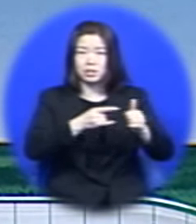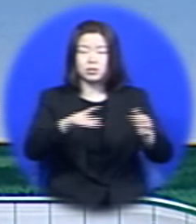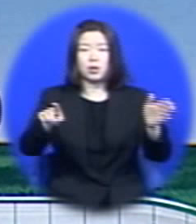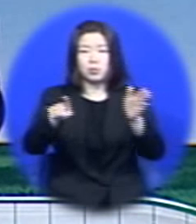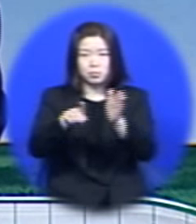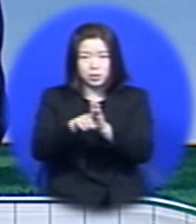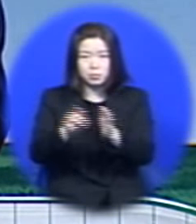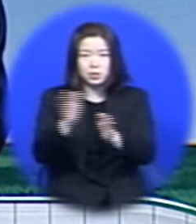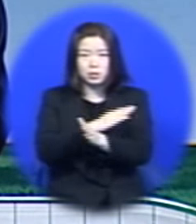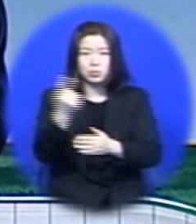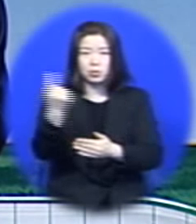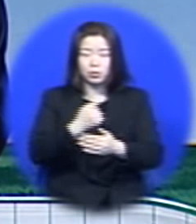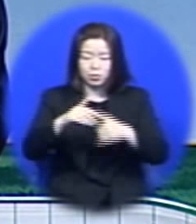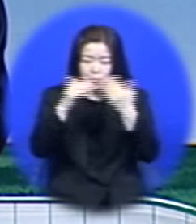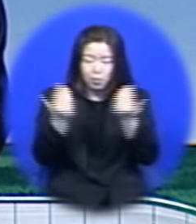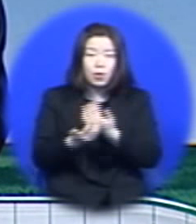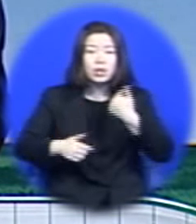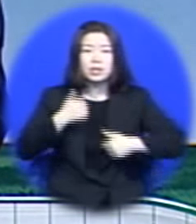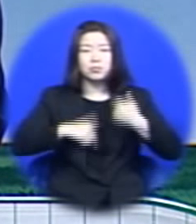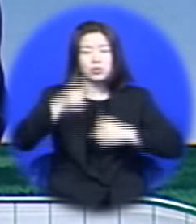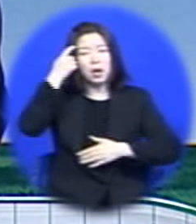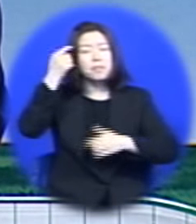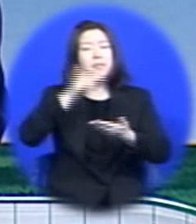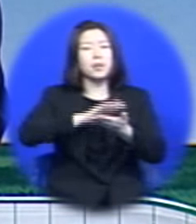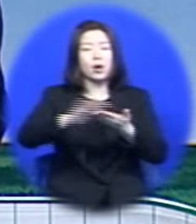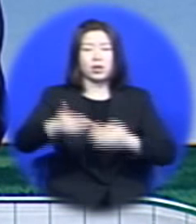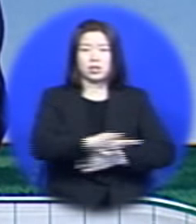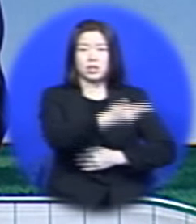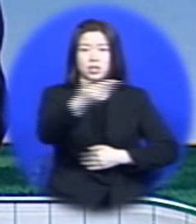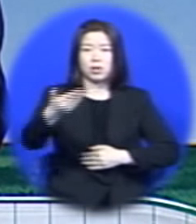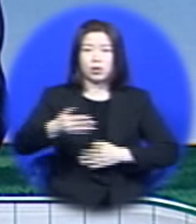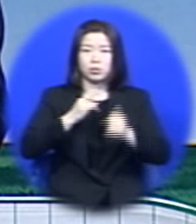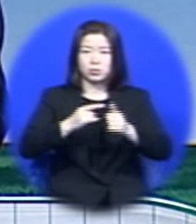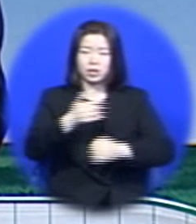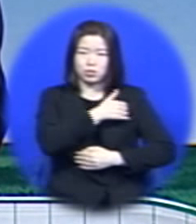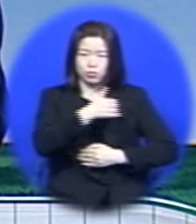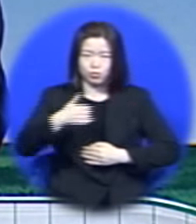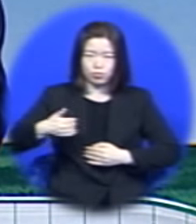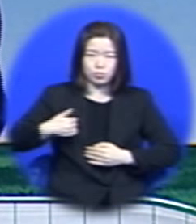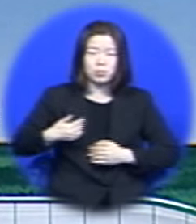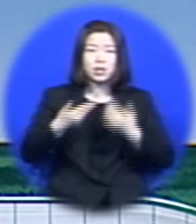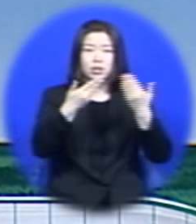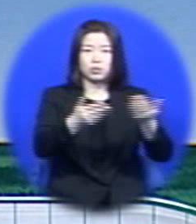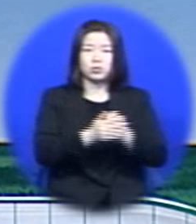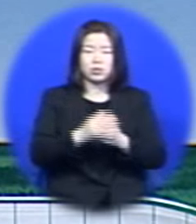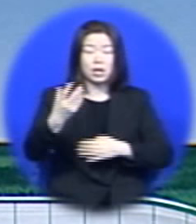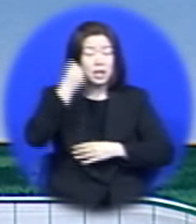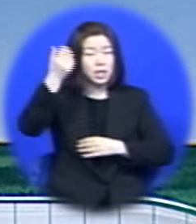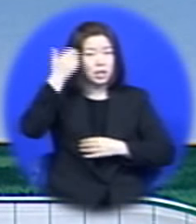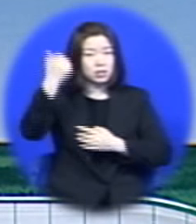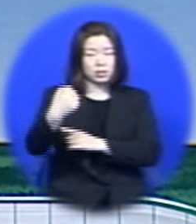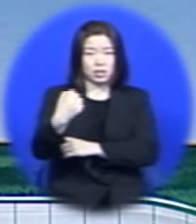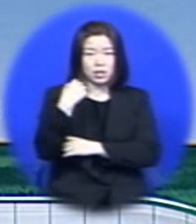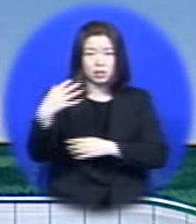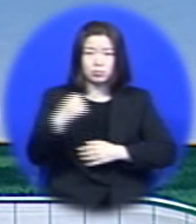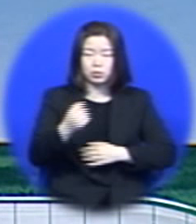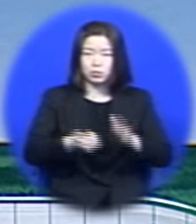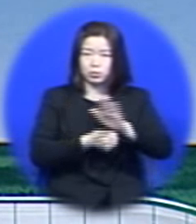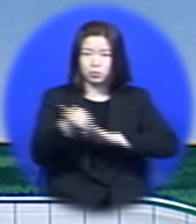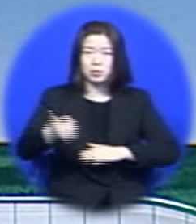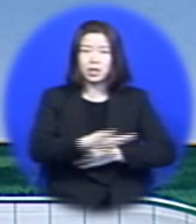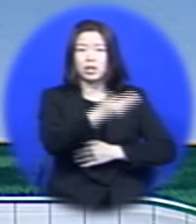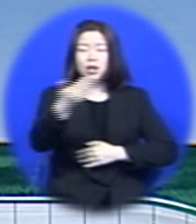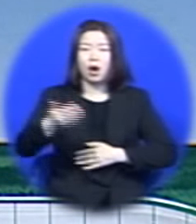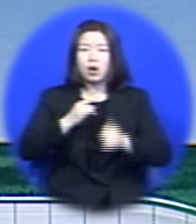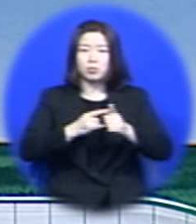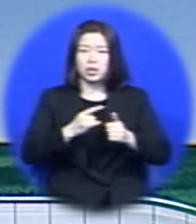믿음에서 오는 모든 기쁨과 평화를 여러분에게 충만하게 주셔서 성령의 능력으로 소망이